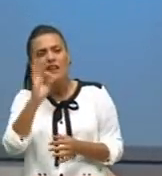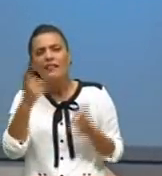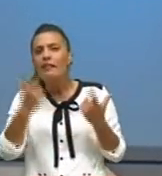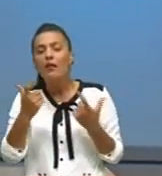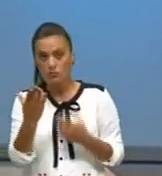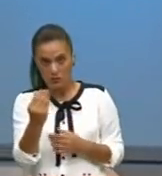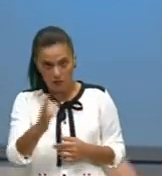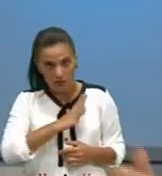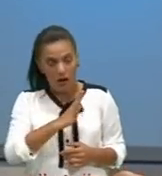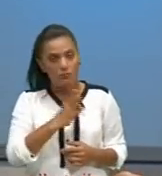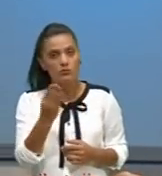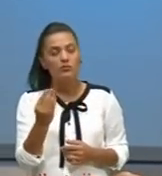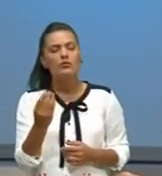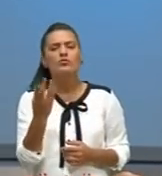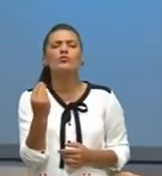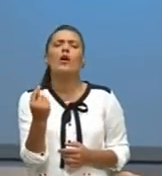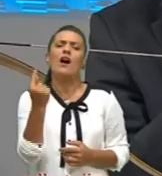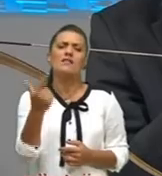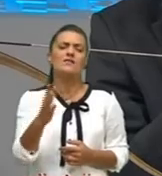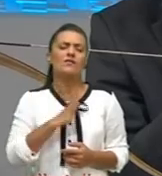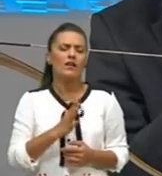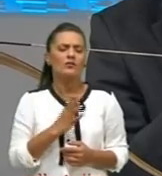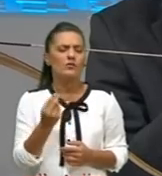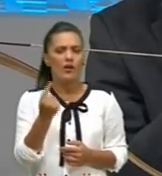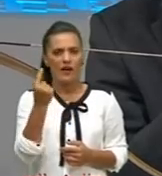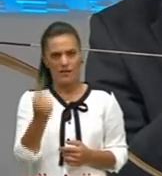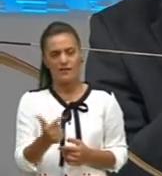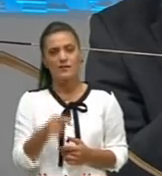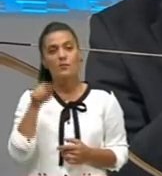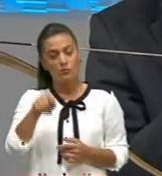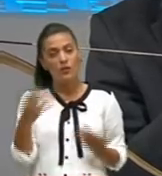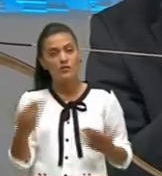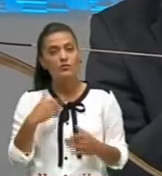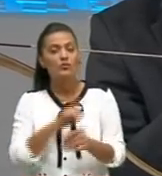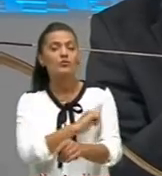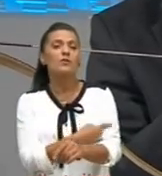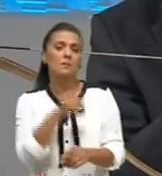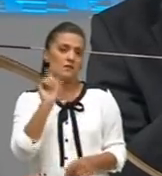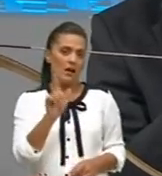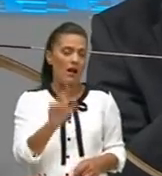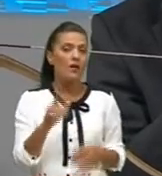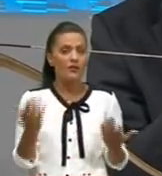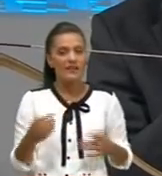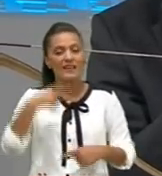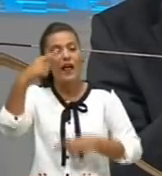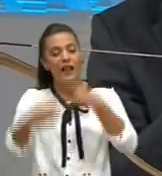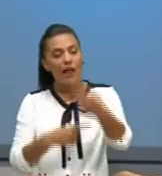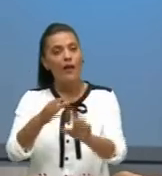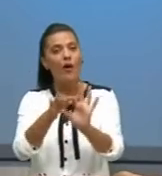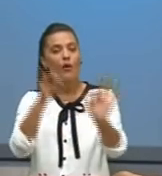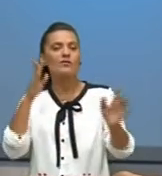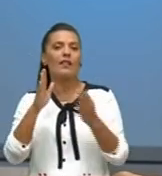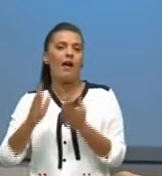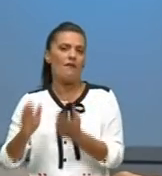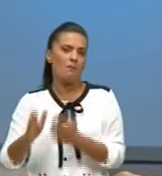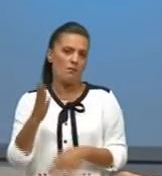var mıdır ok yapan ustalar? Çok az var. Çok az maalesef. Değil mi? Çok az. Bunu da aslında güçlendirmeniz kesinlikle, gerekiyor kesinlikle. Ki geleneksel okçuluk da